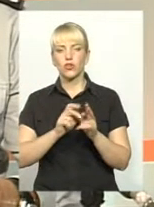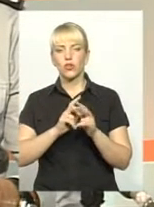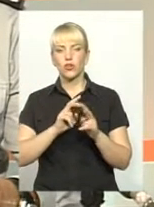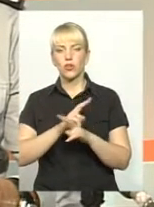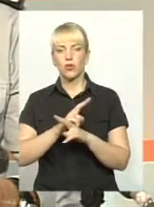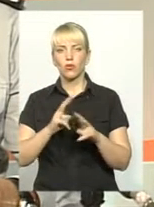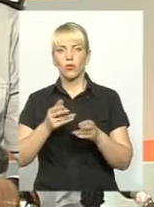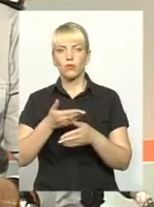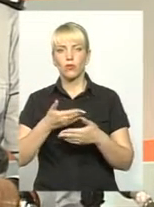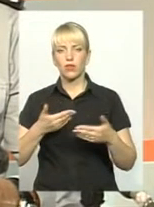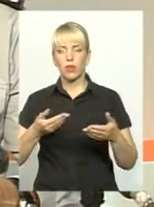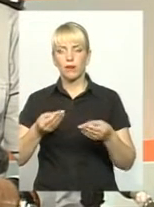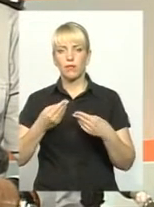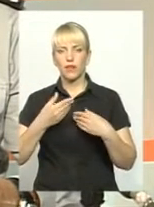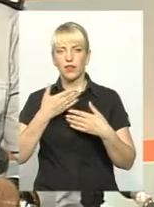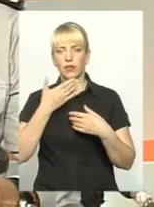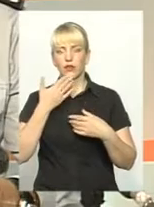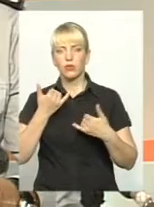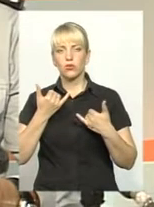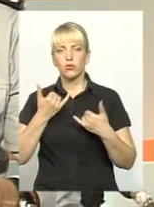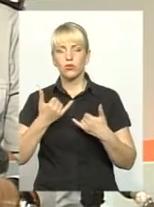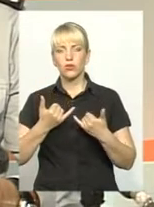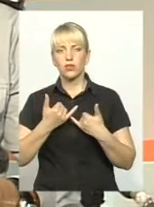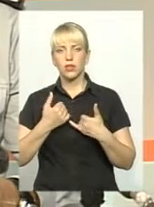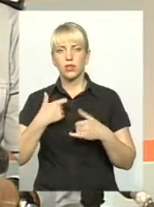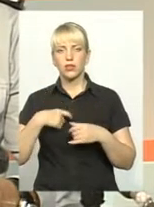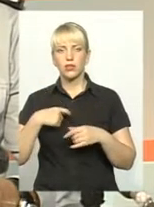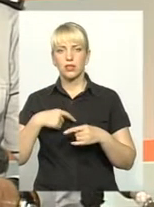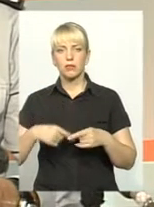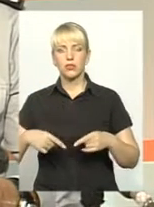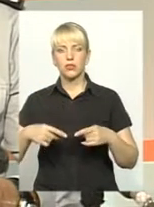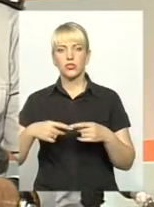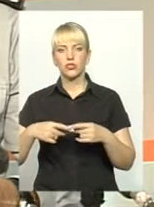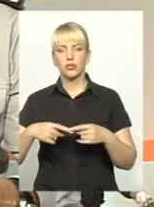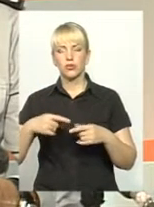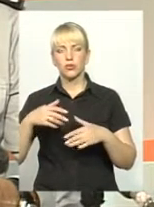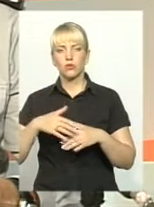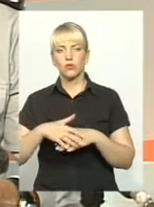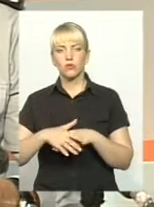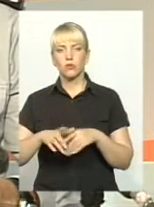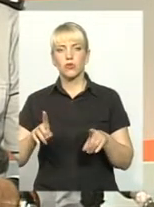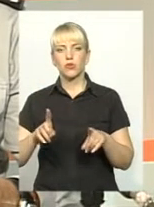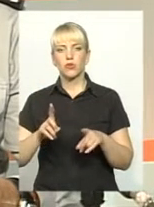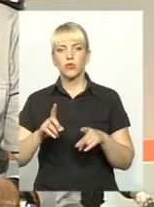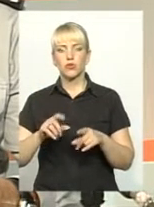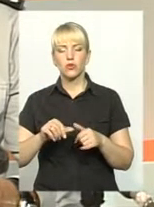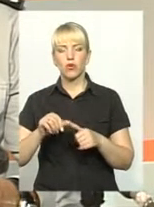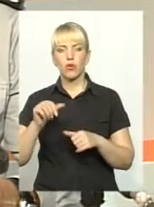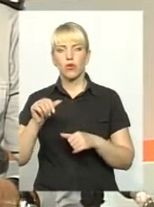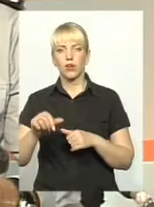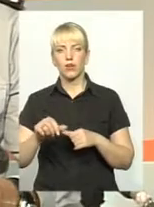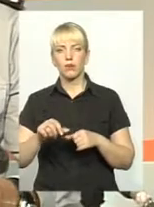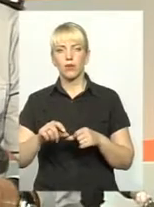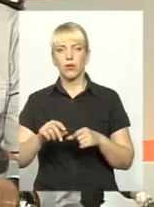додають. І сьогодні я для себе чітко розумію, що крім посилення відповідальності,